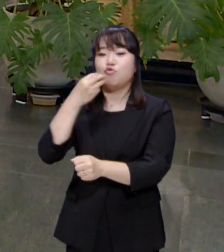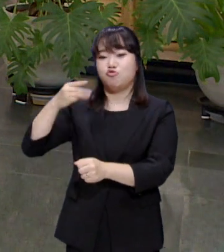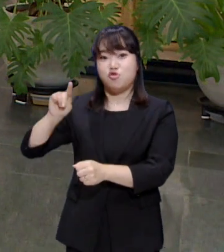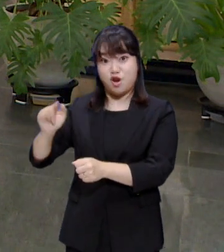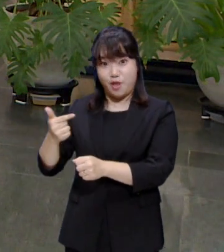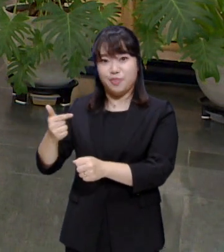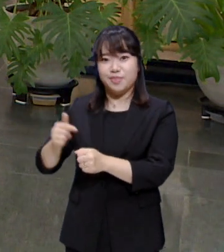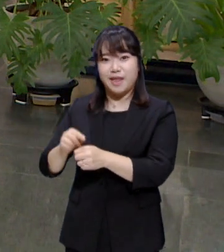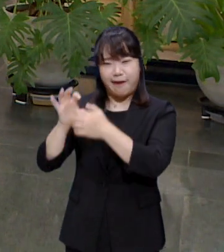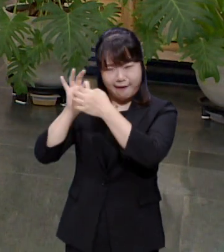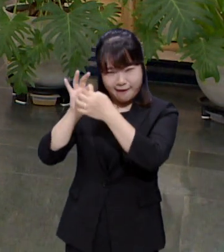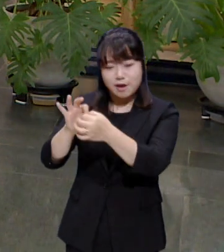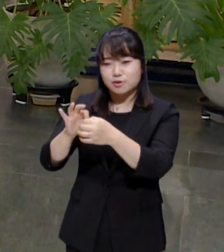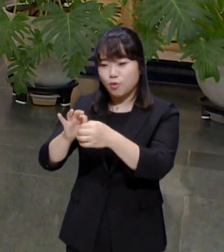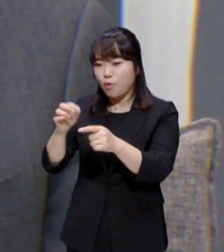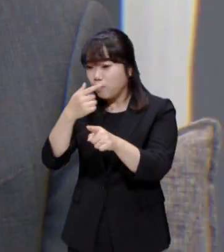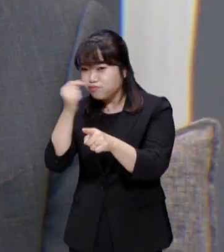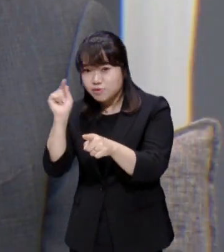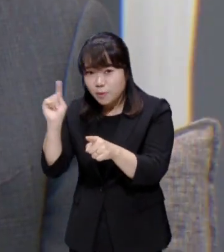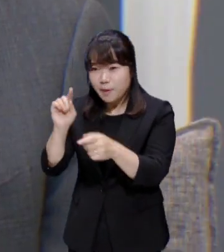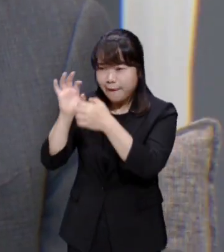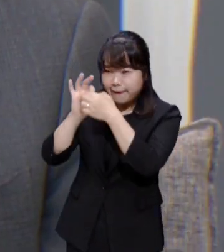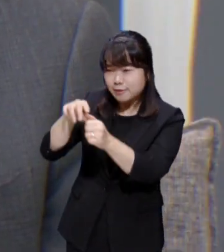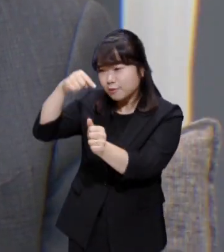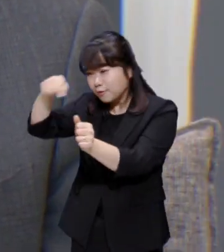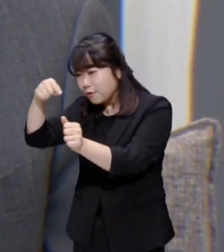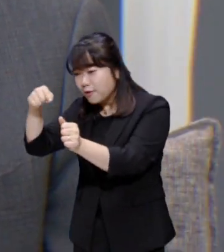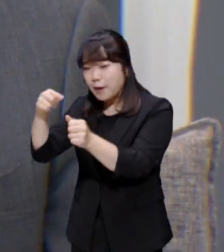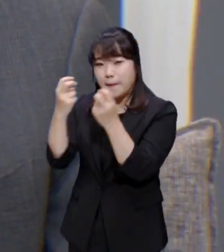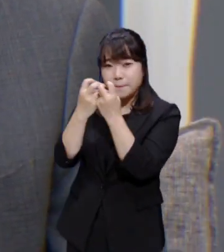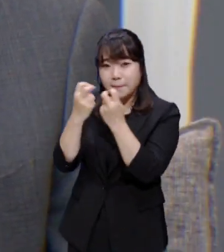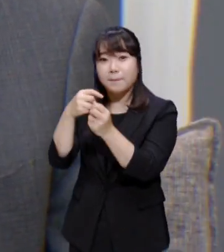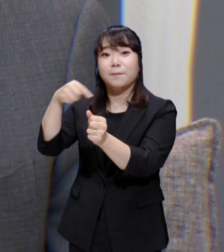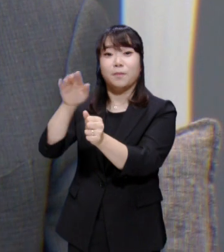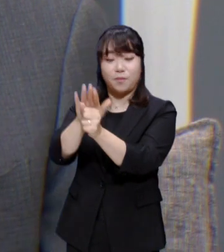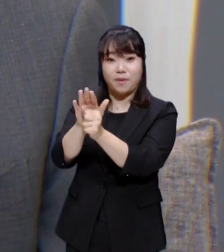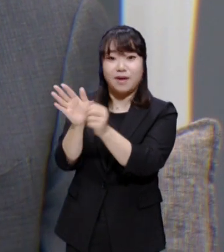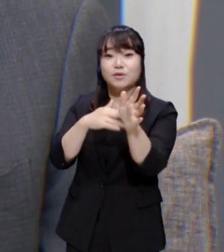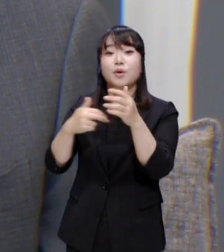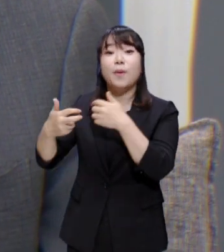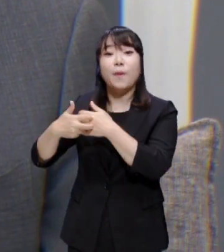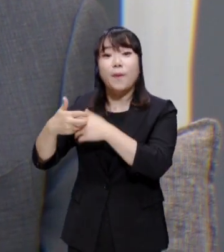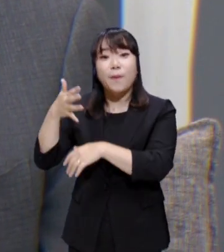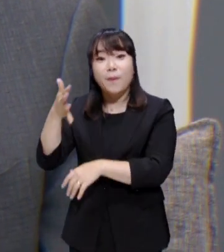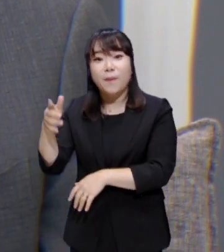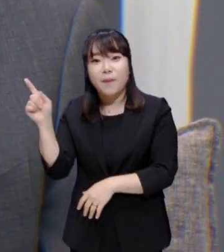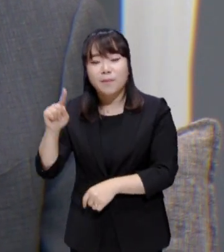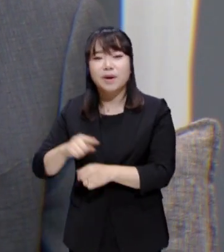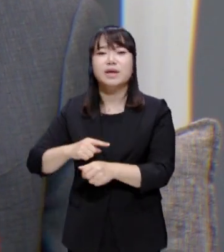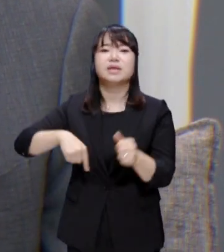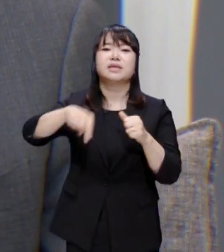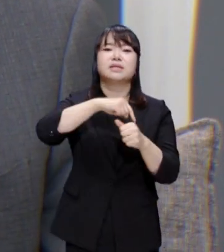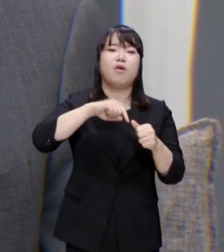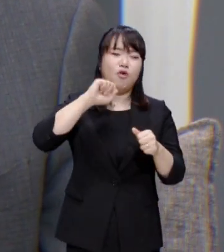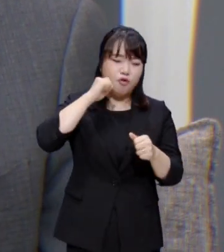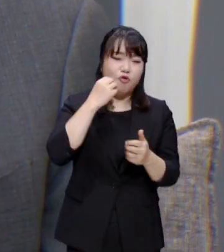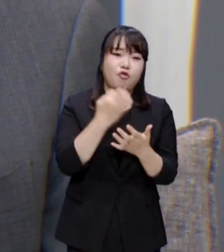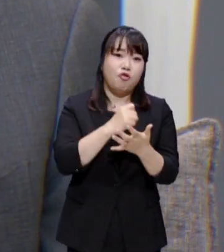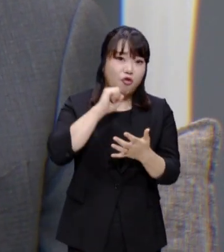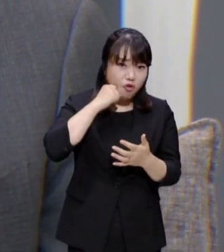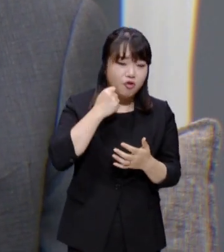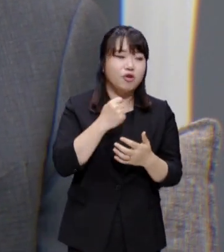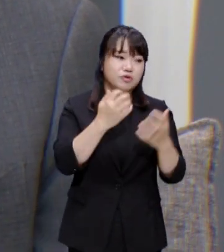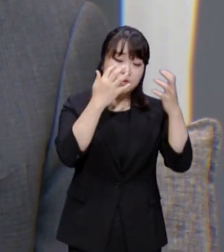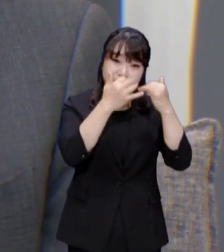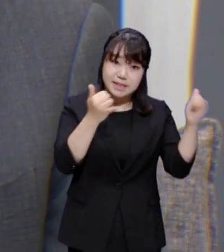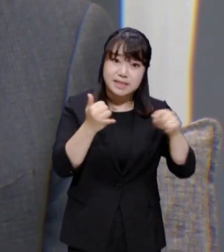같은 그런 정책, 그 다음에 의료는 우리 취약계층이